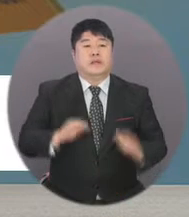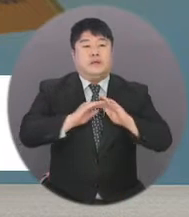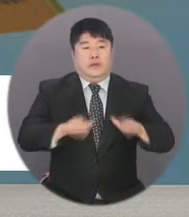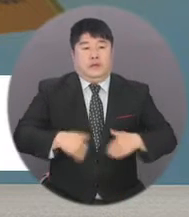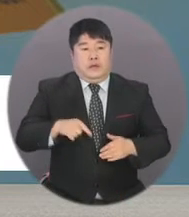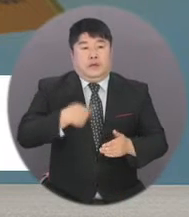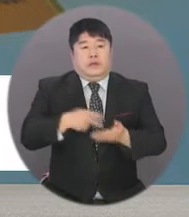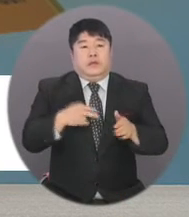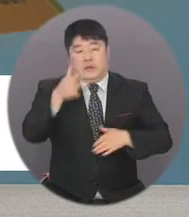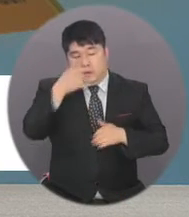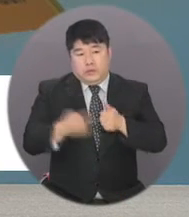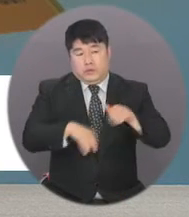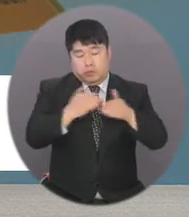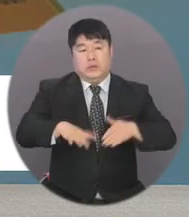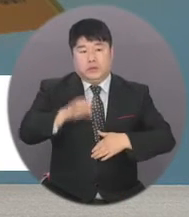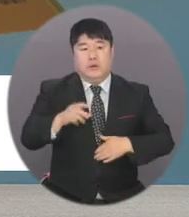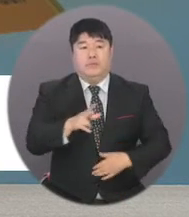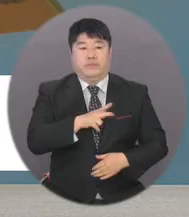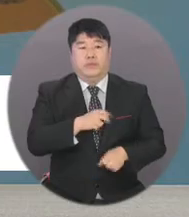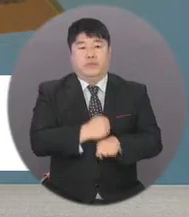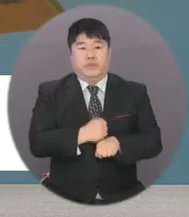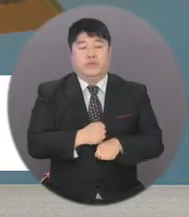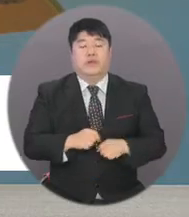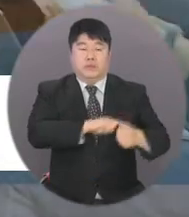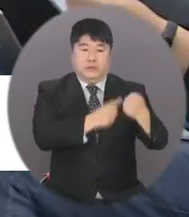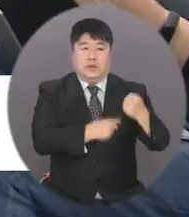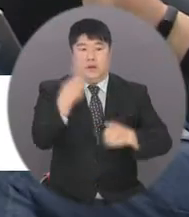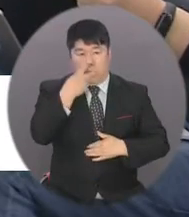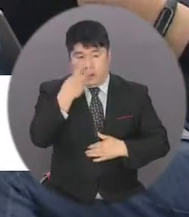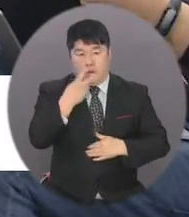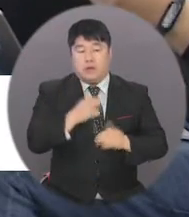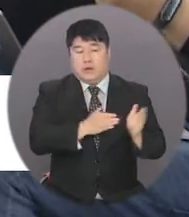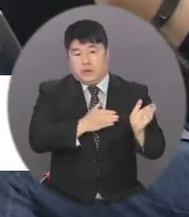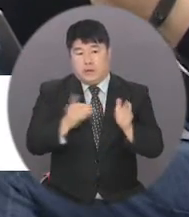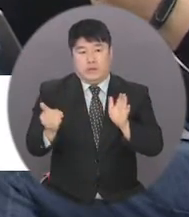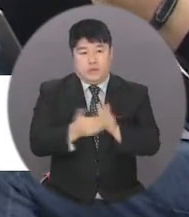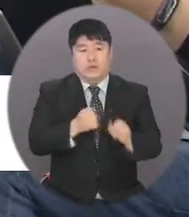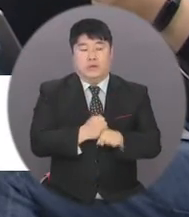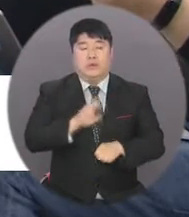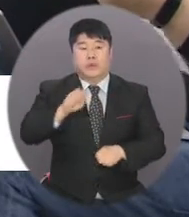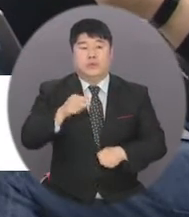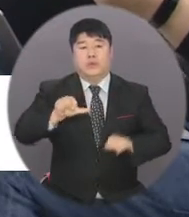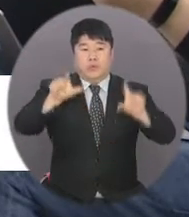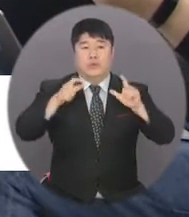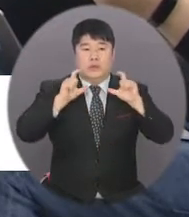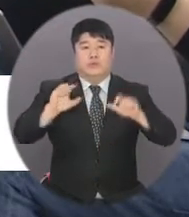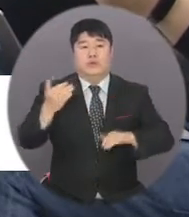전남도 자치경찰위원회 초대 위원들에 대한 자격 검증 절차가 마무리돼 오는 25일 임명될